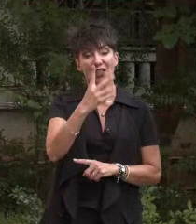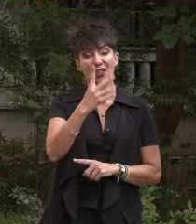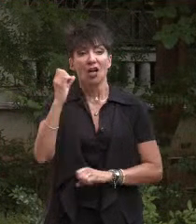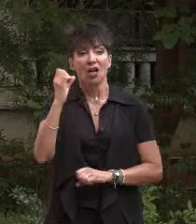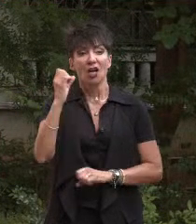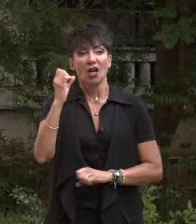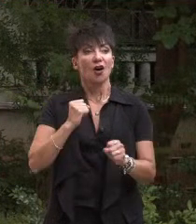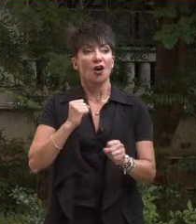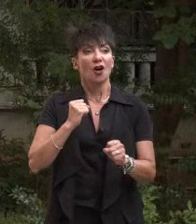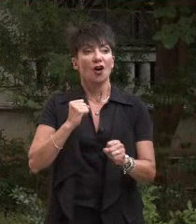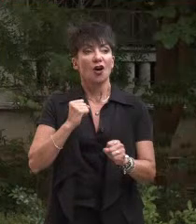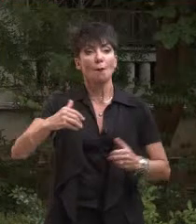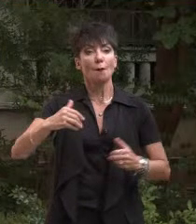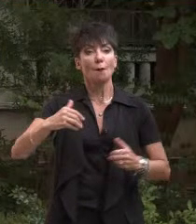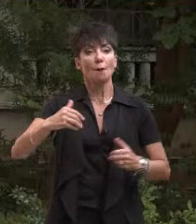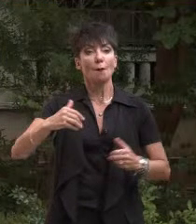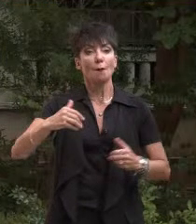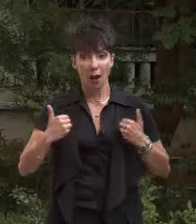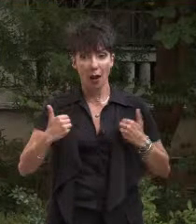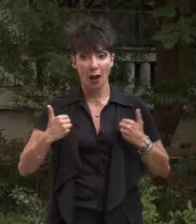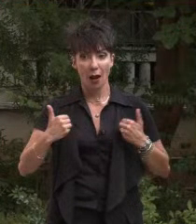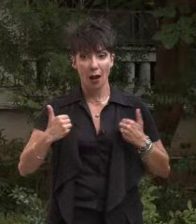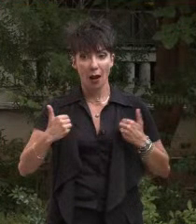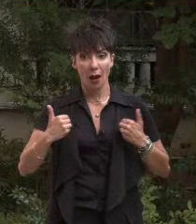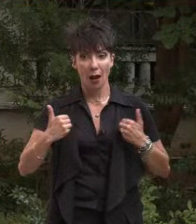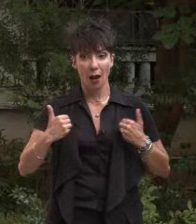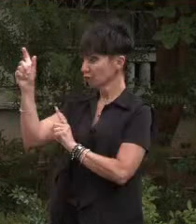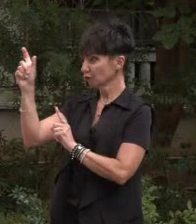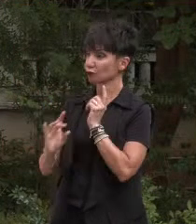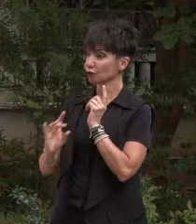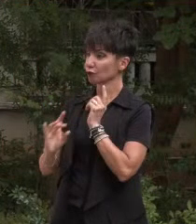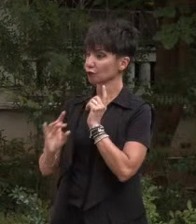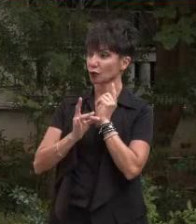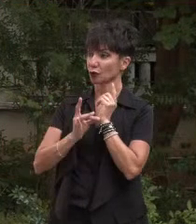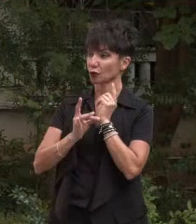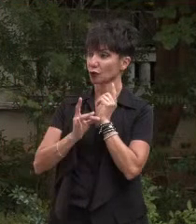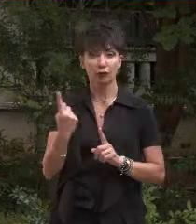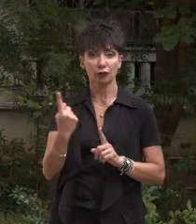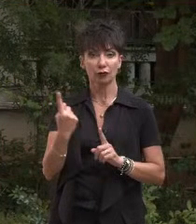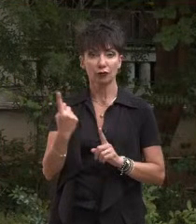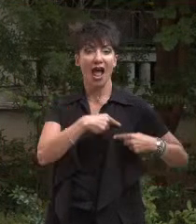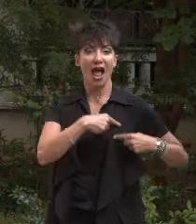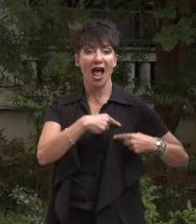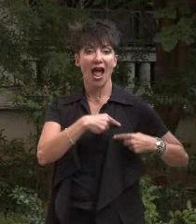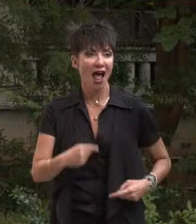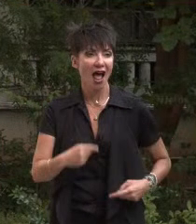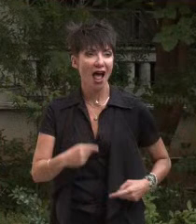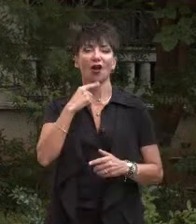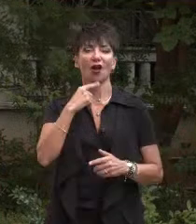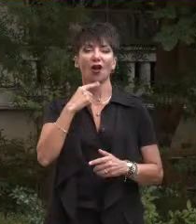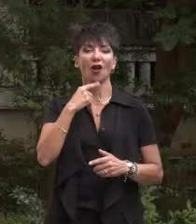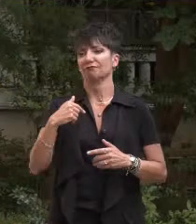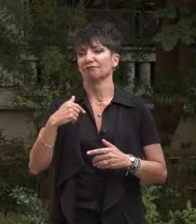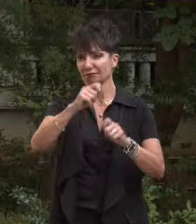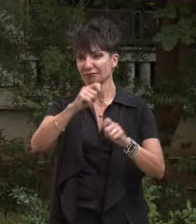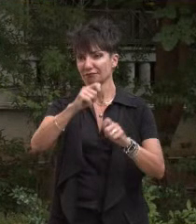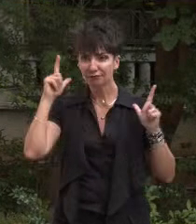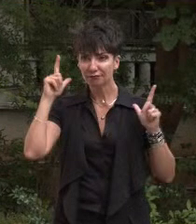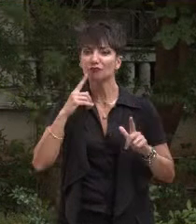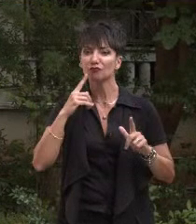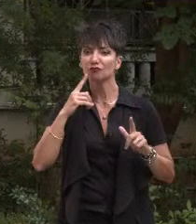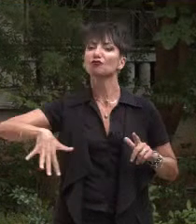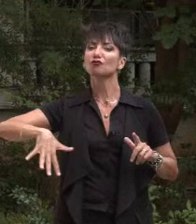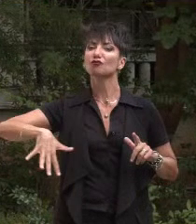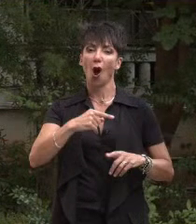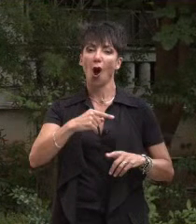του. Τον τομέα νεότητας, προσωπικά τον πρόεδρο, Dr. Αντώνιο Αυγερινό, τους εθελοντές, τους Σαμαρίτες και όλους τους διοργανωτές. Τέλος, οφείλουμε